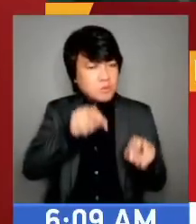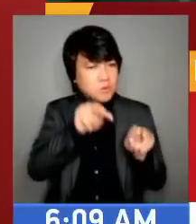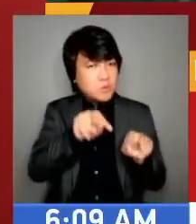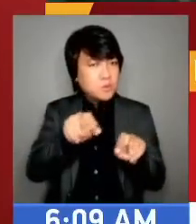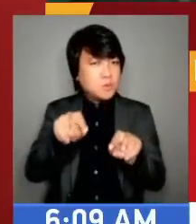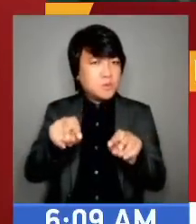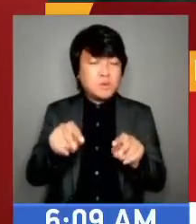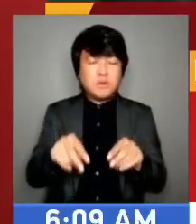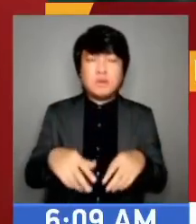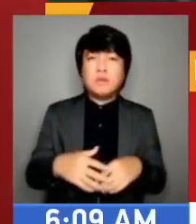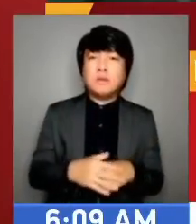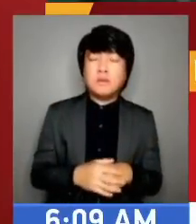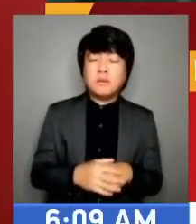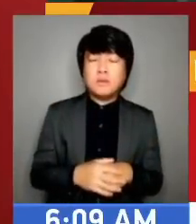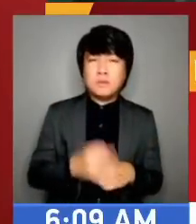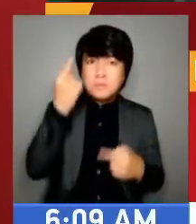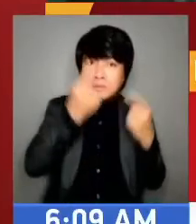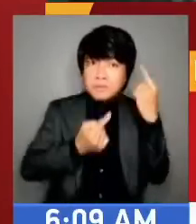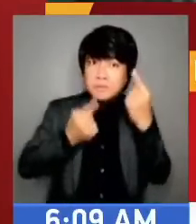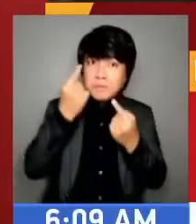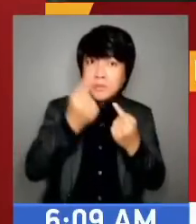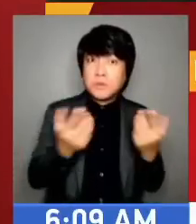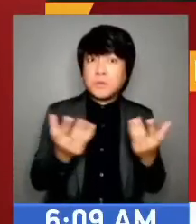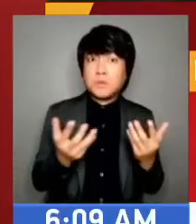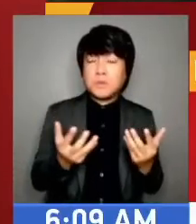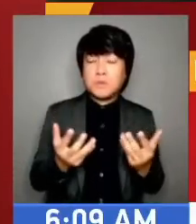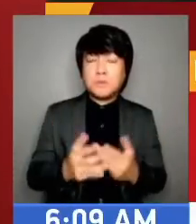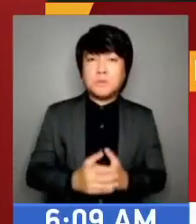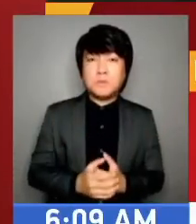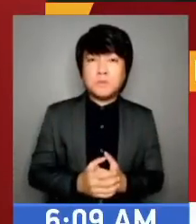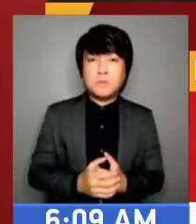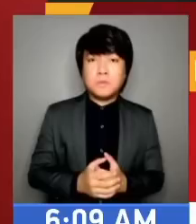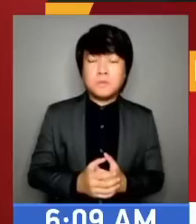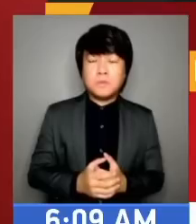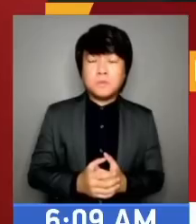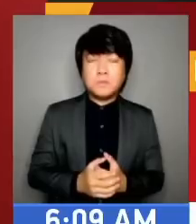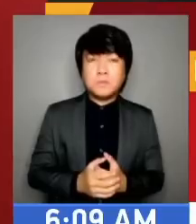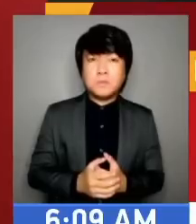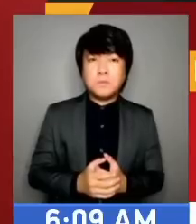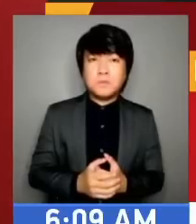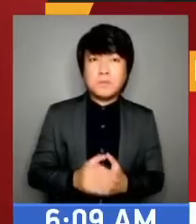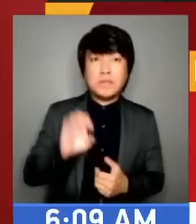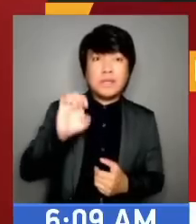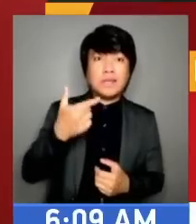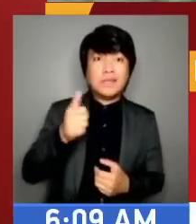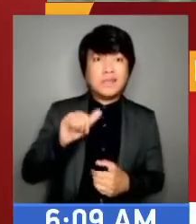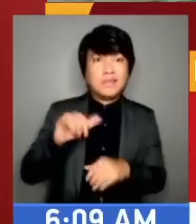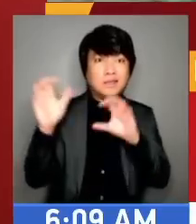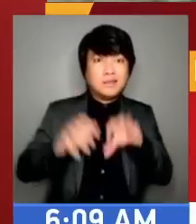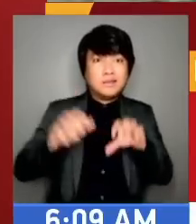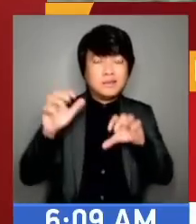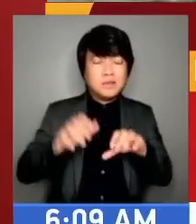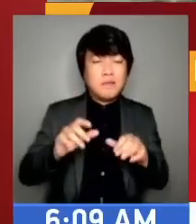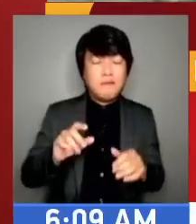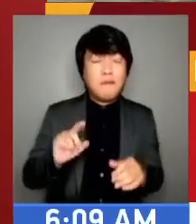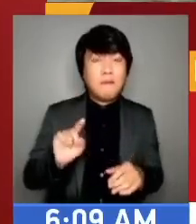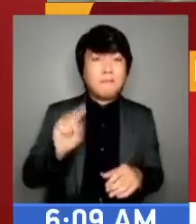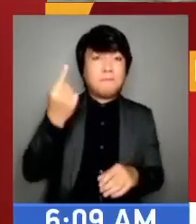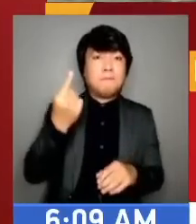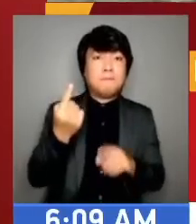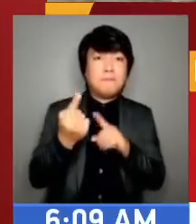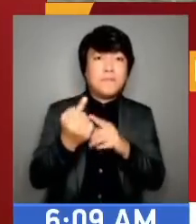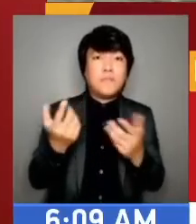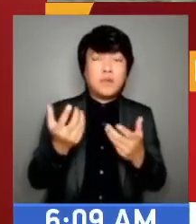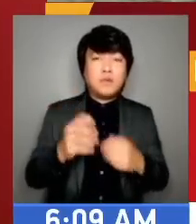po natin regarding po kasi ibagyong Egay ay ito pong una CAR, Cordillera